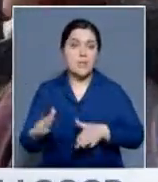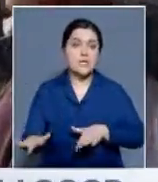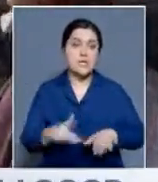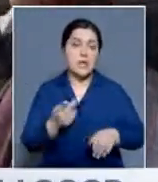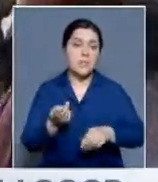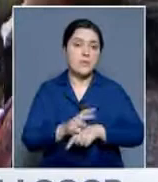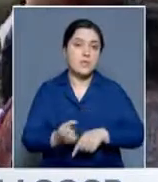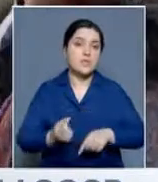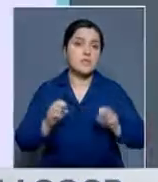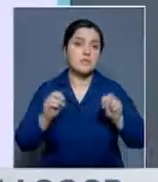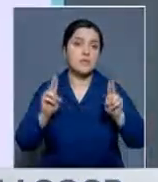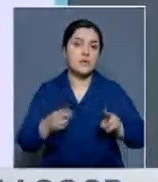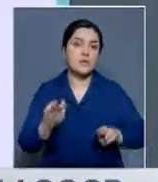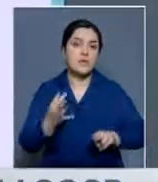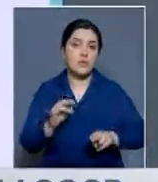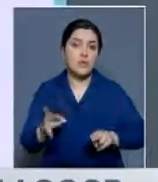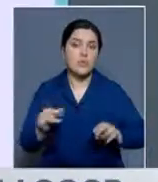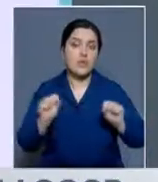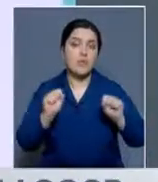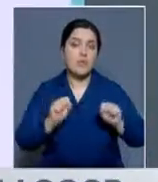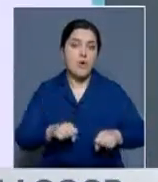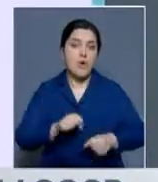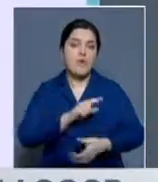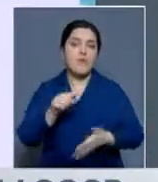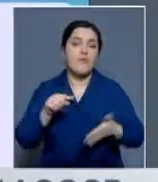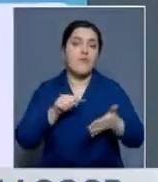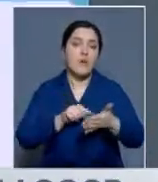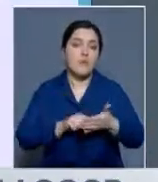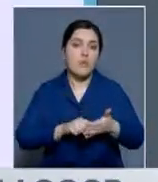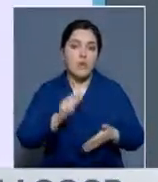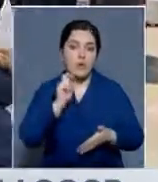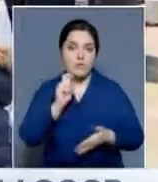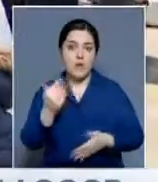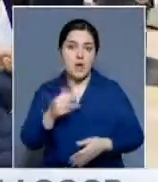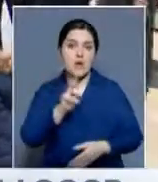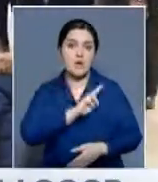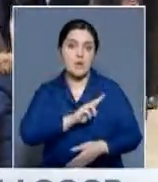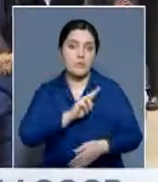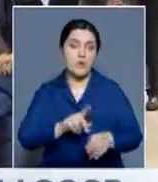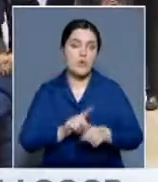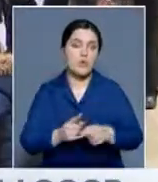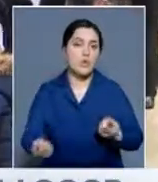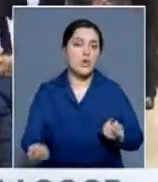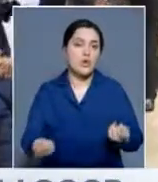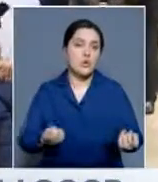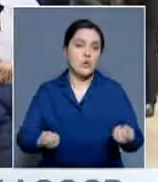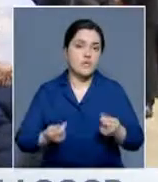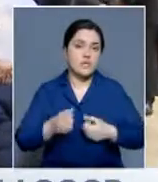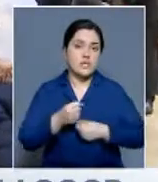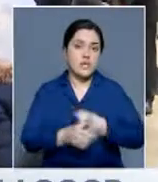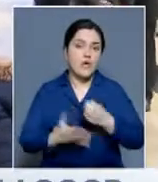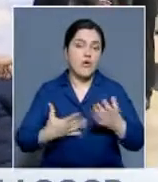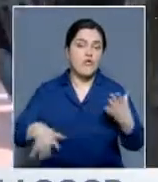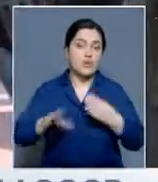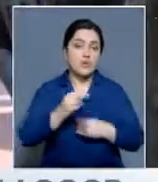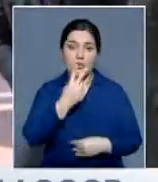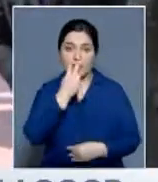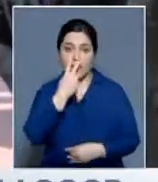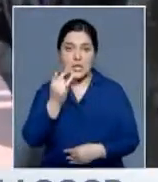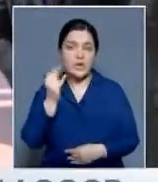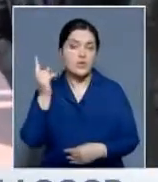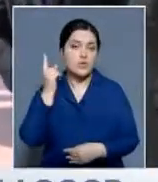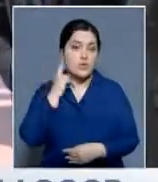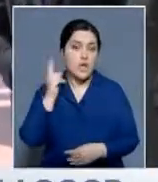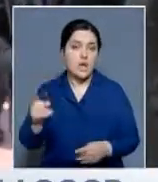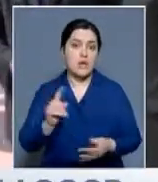деятельностью, она посетила несколько специальных ЦОНов, где смогла задать все интересующие вопросы как персоналу, так и руководству центров. Все